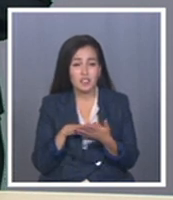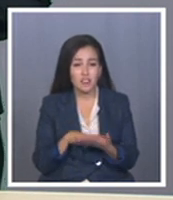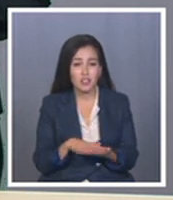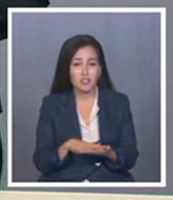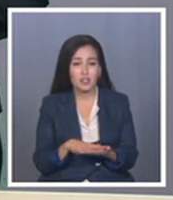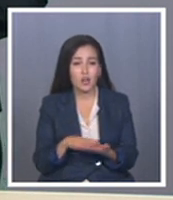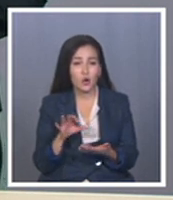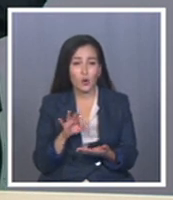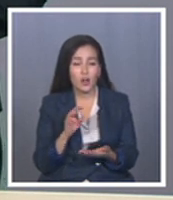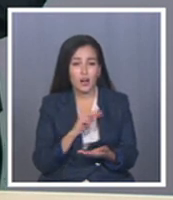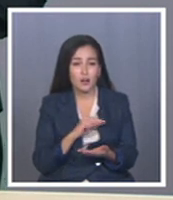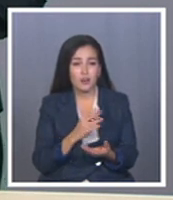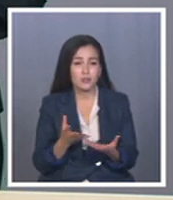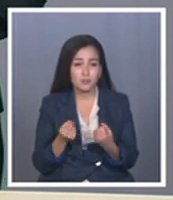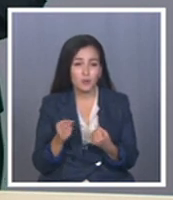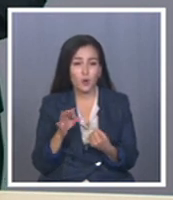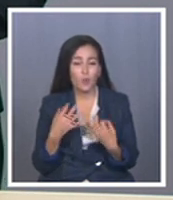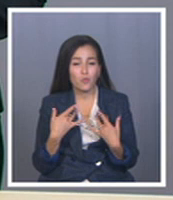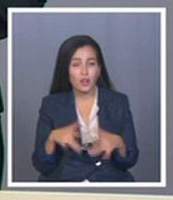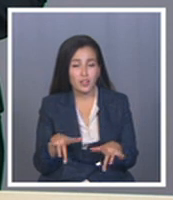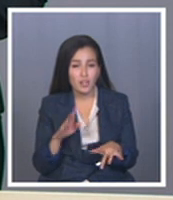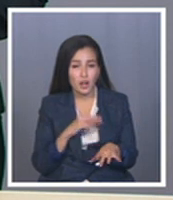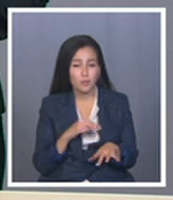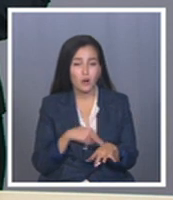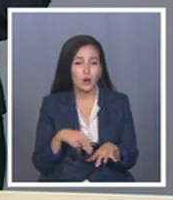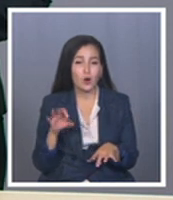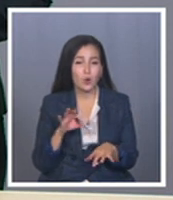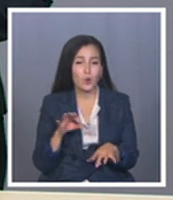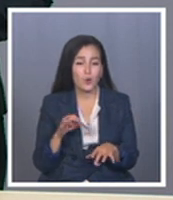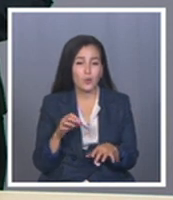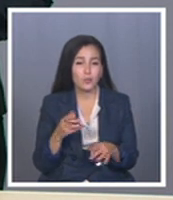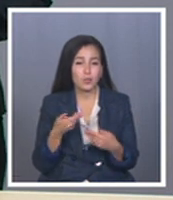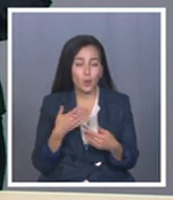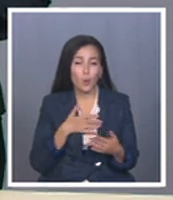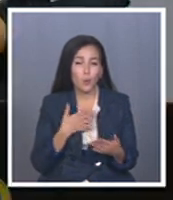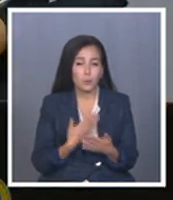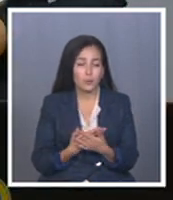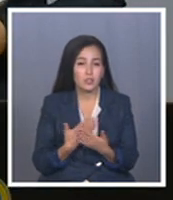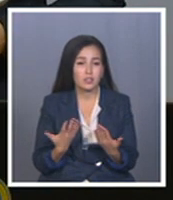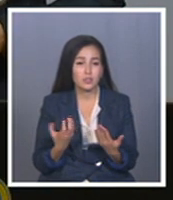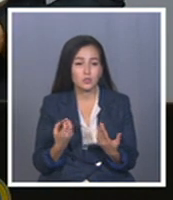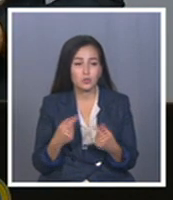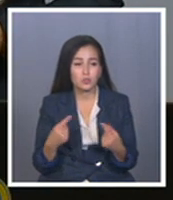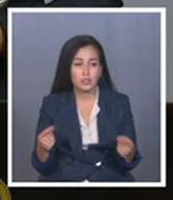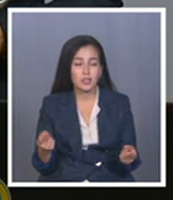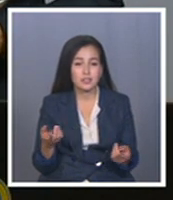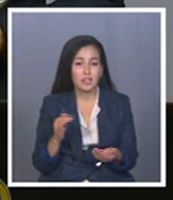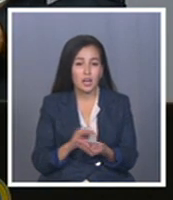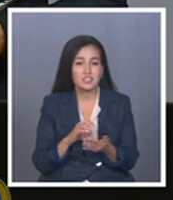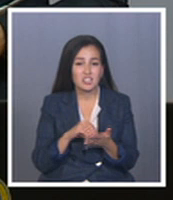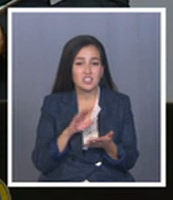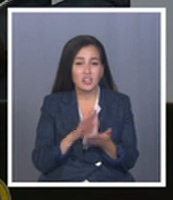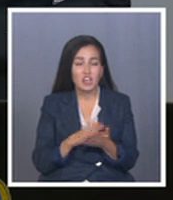приеме на работу, об увольнении с работы, о предоставлении отпуска и так далее. Познакомимся с составными